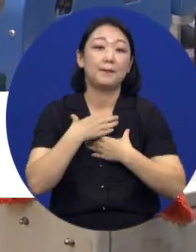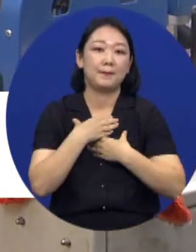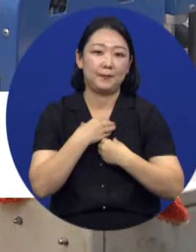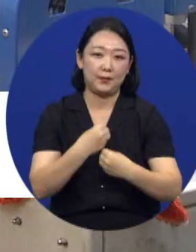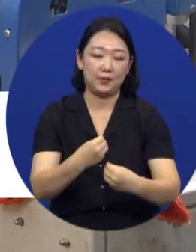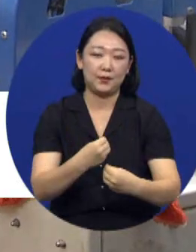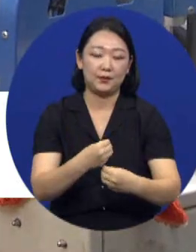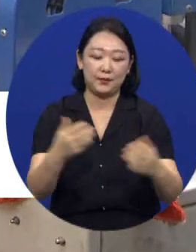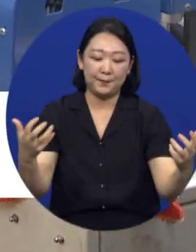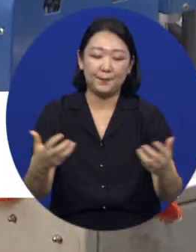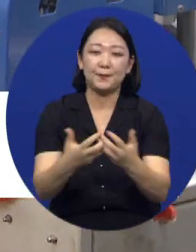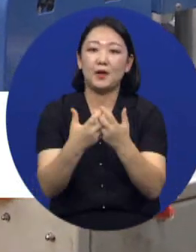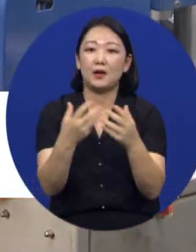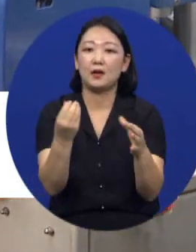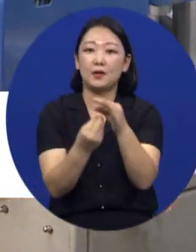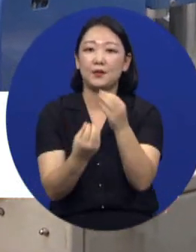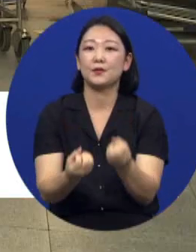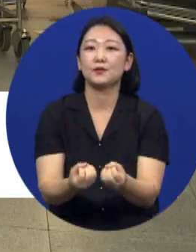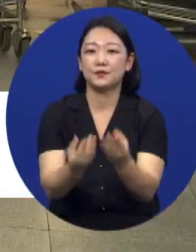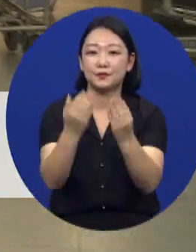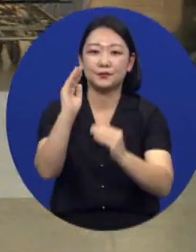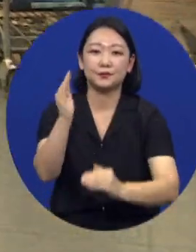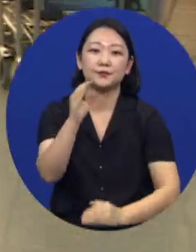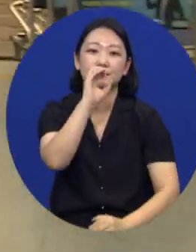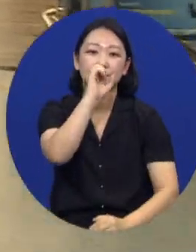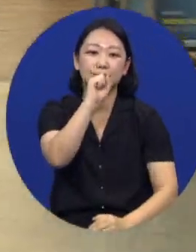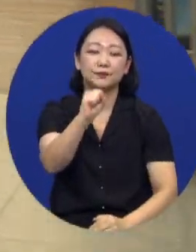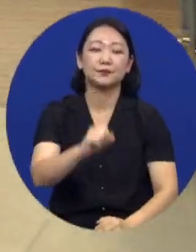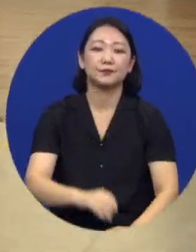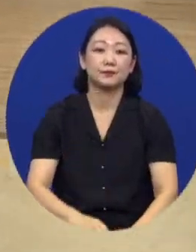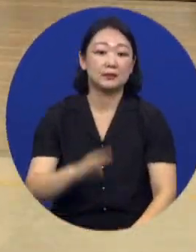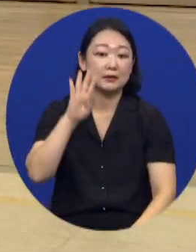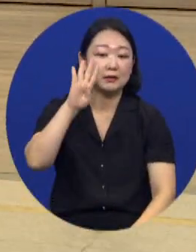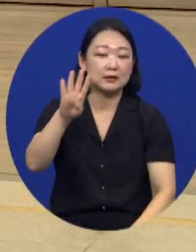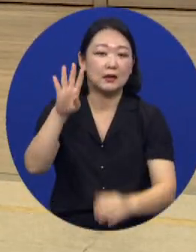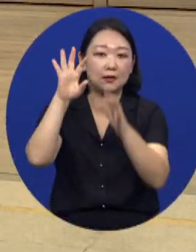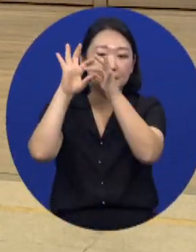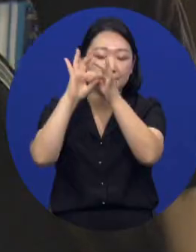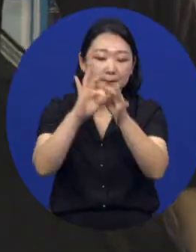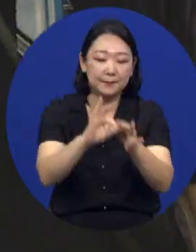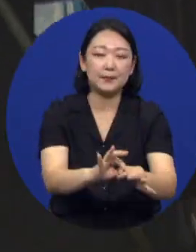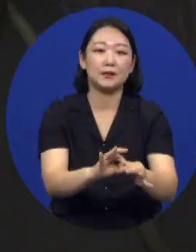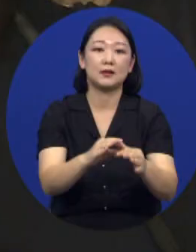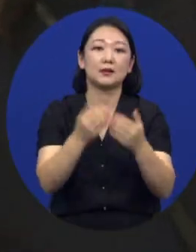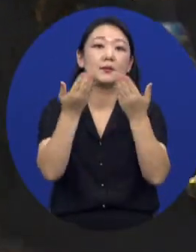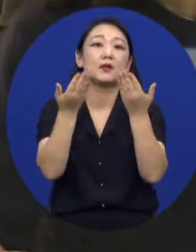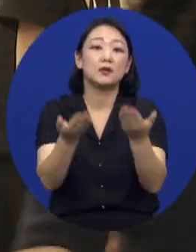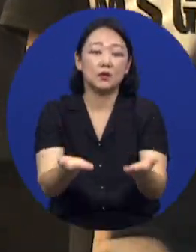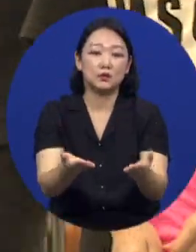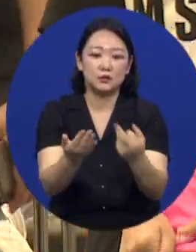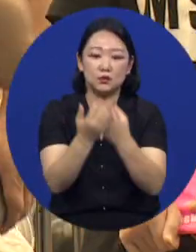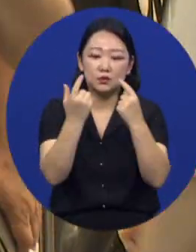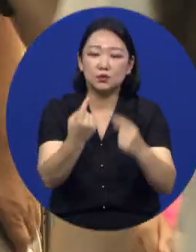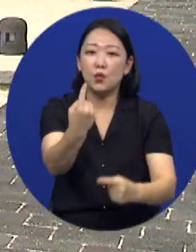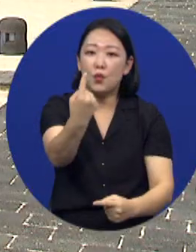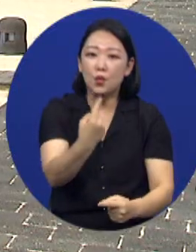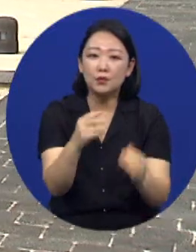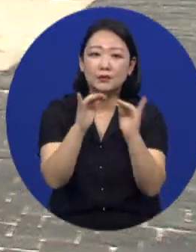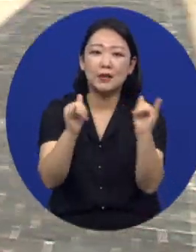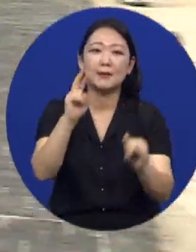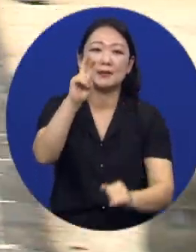편안하게 풍성한 한가위가 됐으면 좋겠어요. 나흘 동안 이어지는 이번 연휴, 제주를 찾는 사람은 21만여